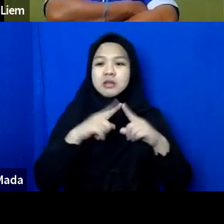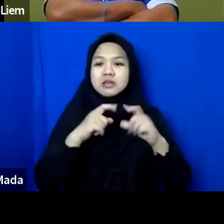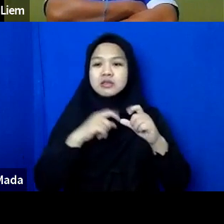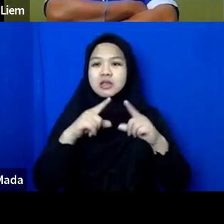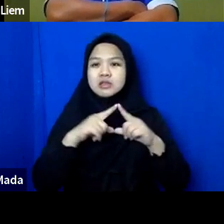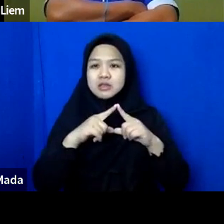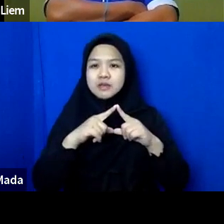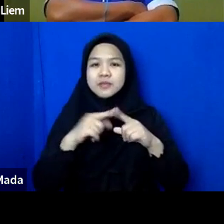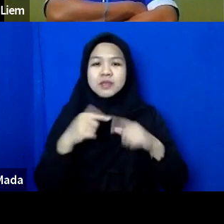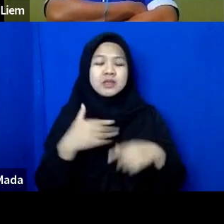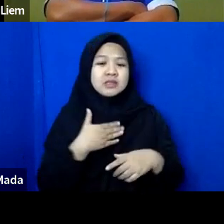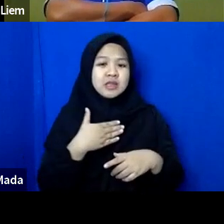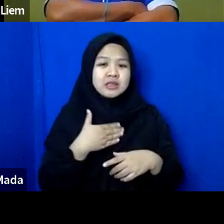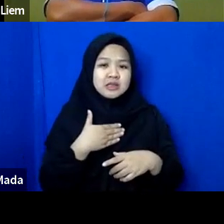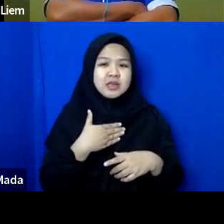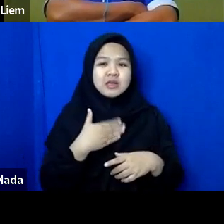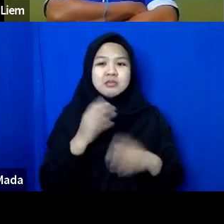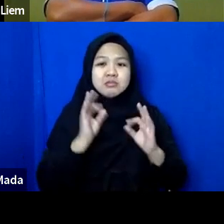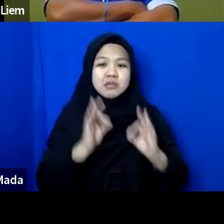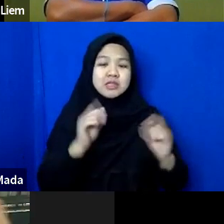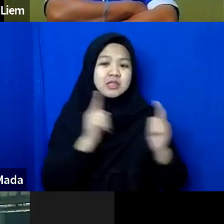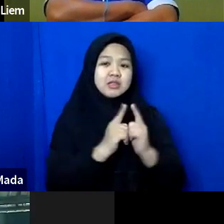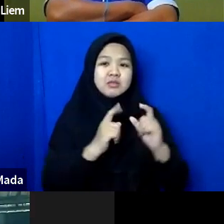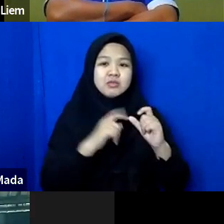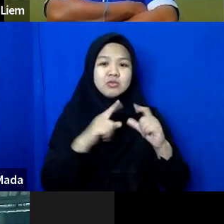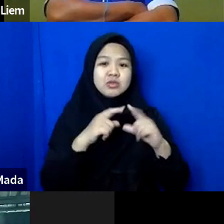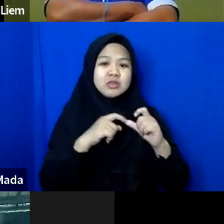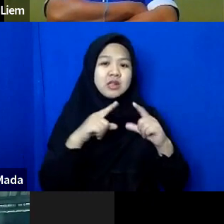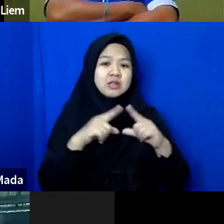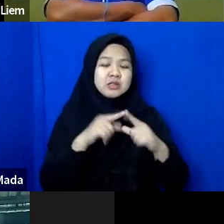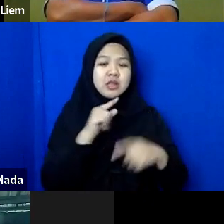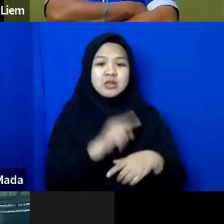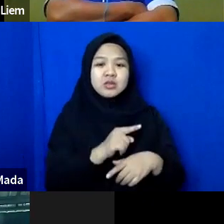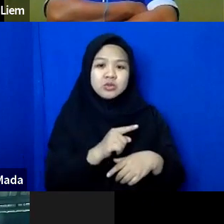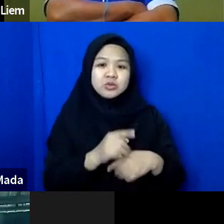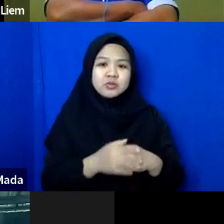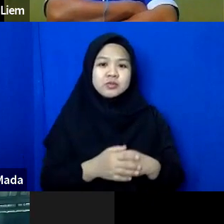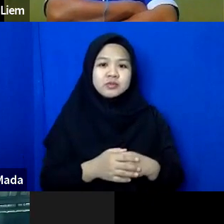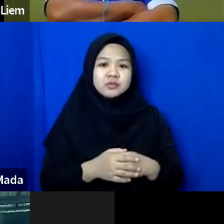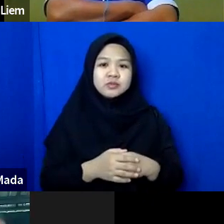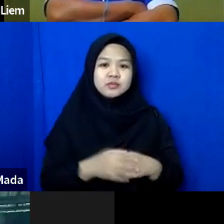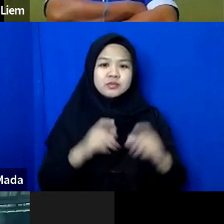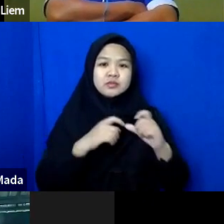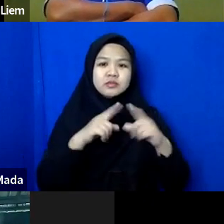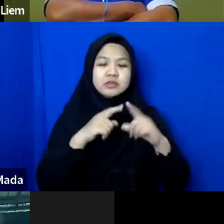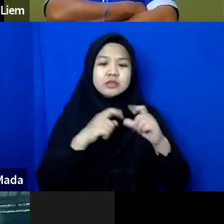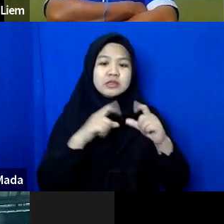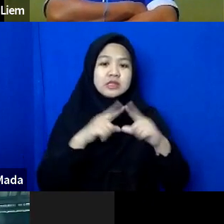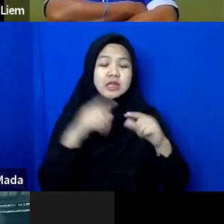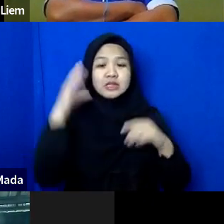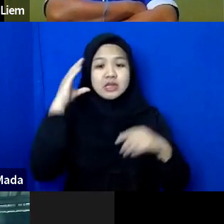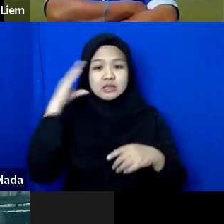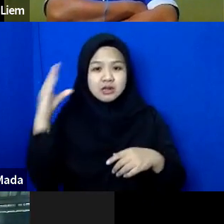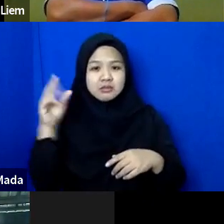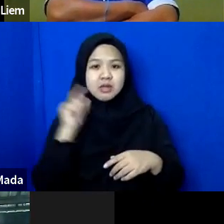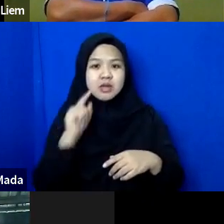gitu saya ketika ketemu sama Salsa misalnya tuh ya Sasa kan di asrama